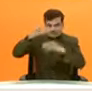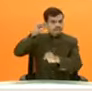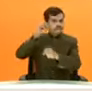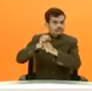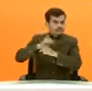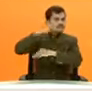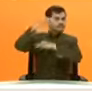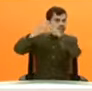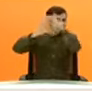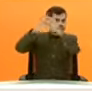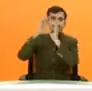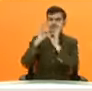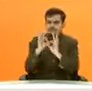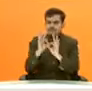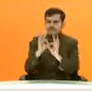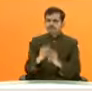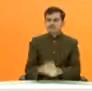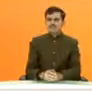अभूतपूर्व गति आई थी,